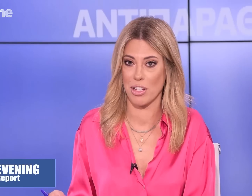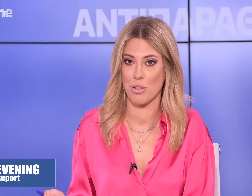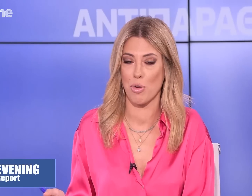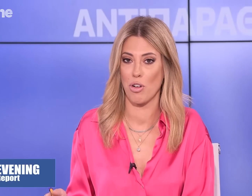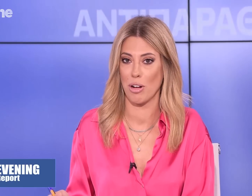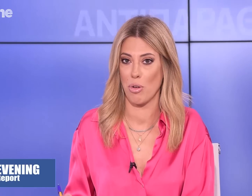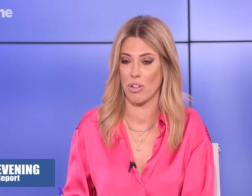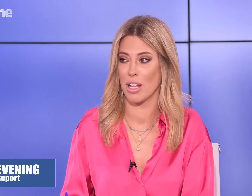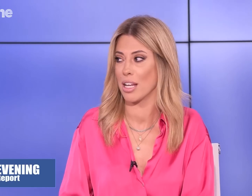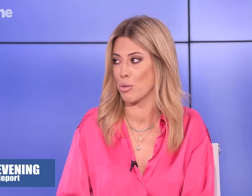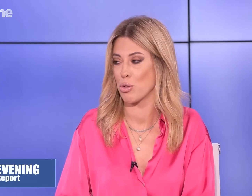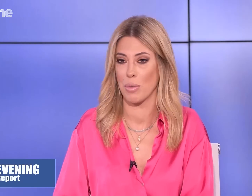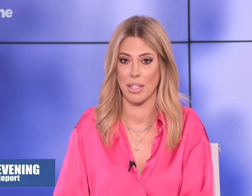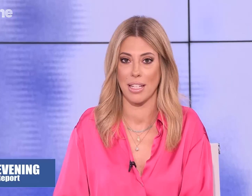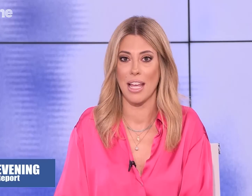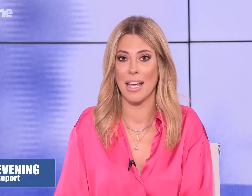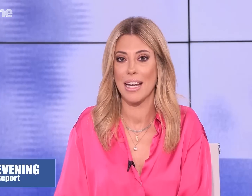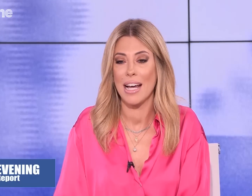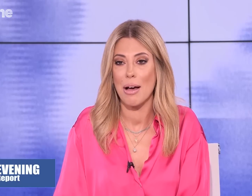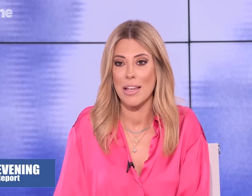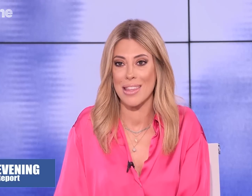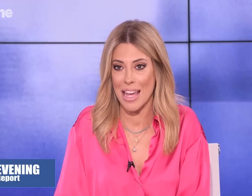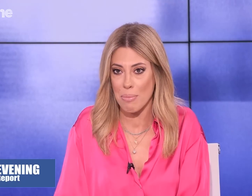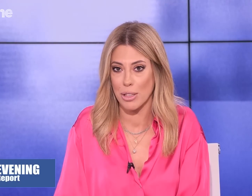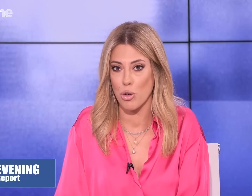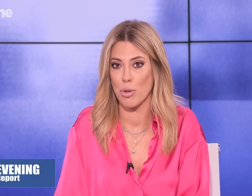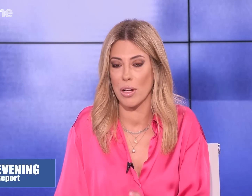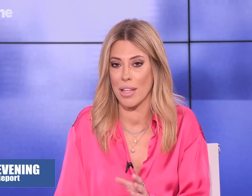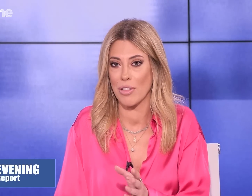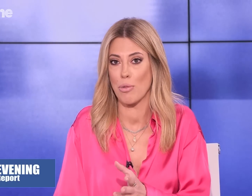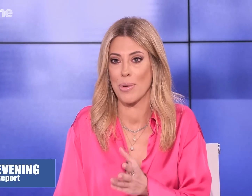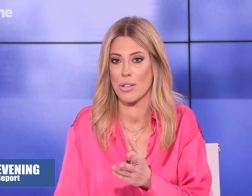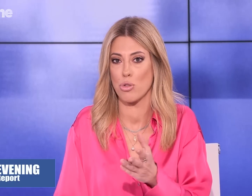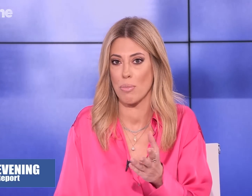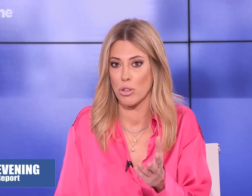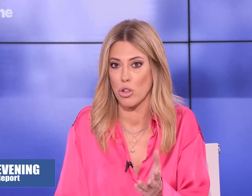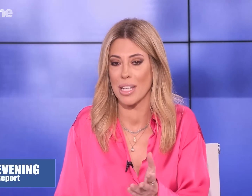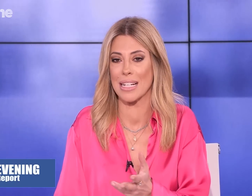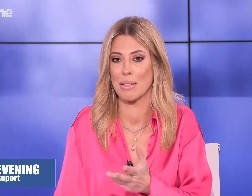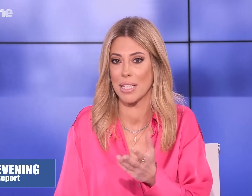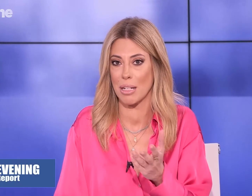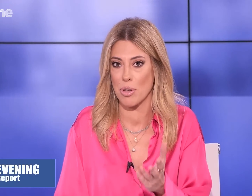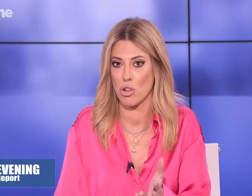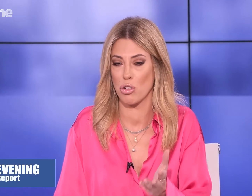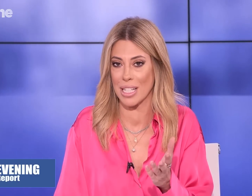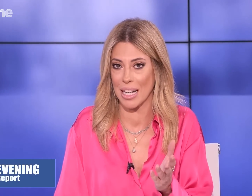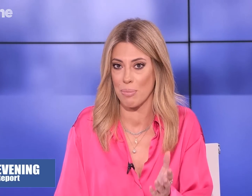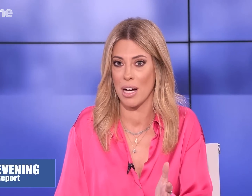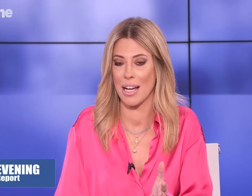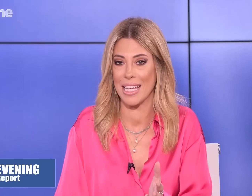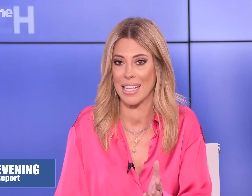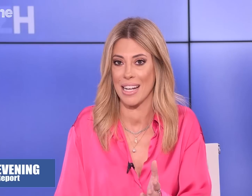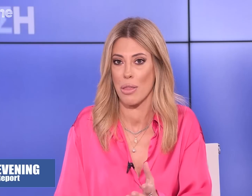Θέλω να σας πω. Λοιπόν, Γιάννη Κουτσομίτη, είναι ένα θέμα το οποίο, δηλαδή, αυτά τα οποία συζητούσαμε τότε, κλεισίματα τραπεζών